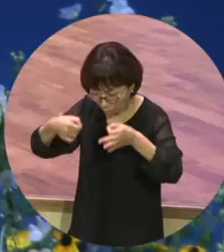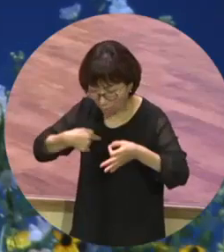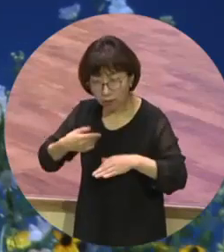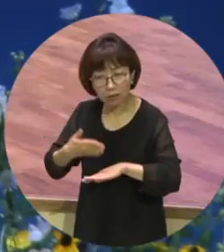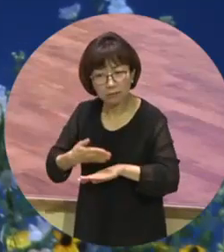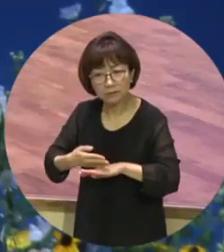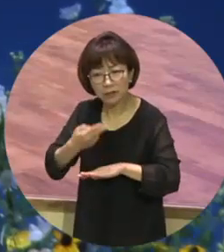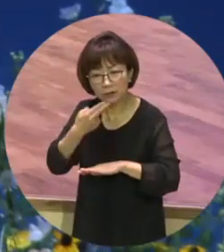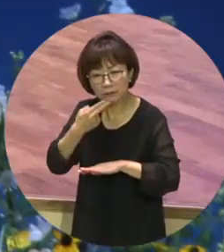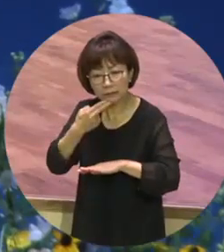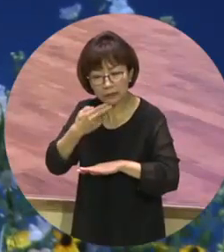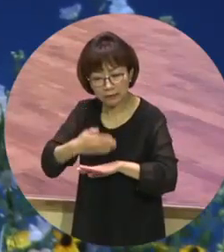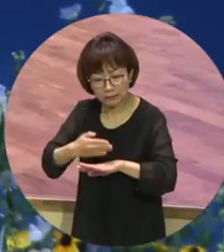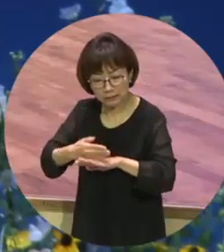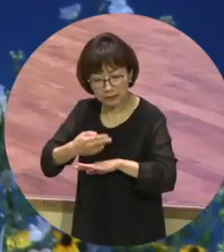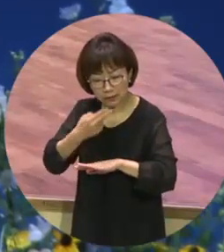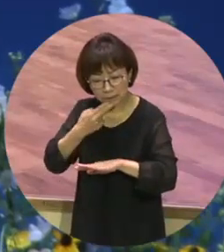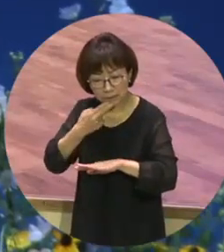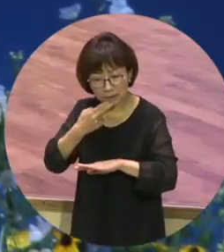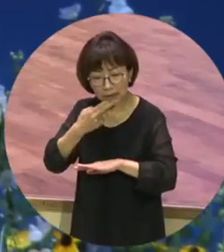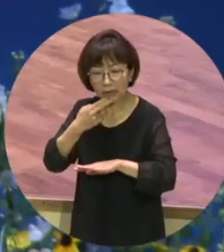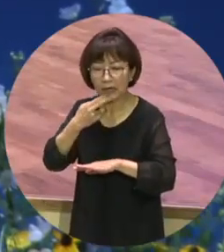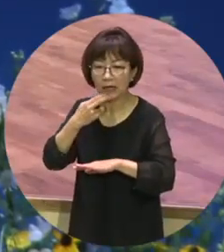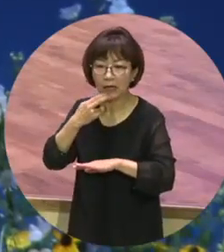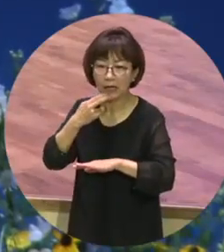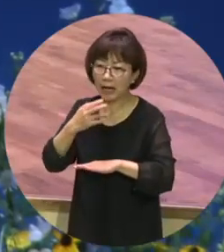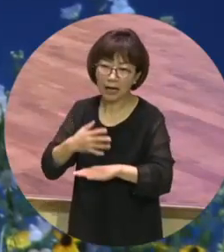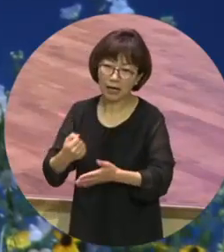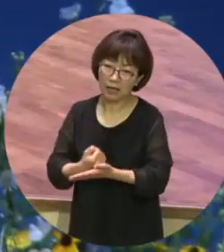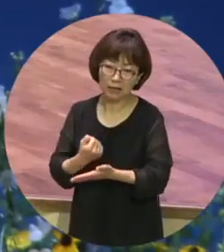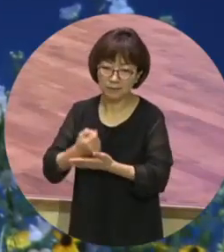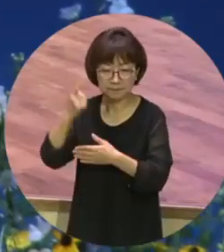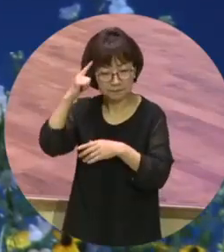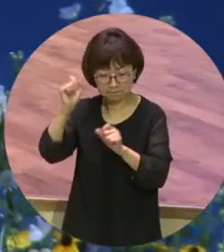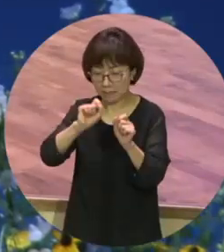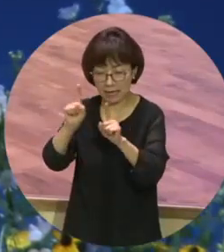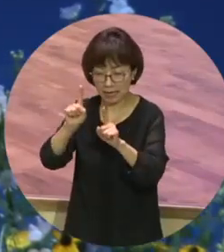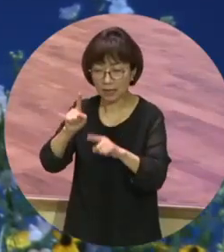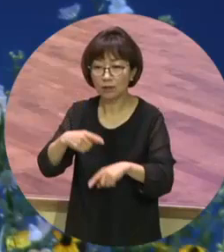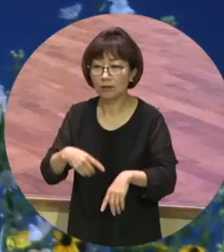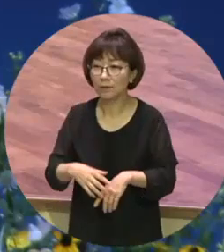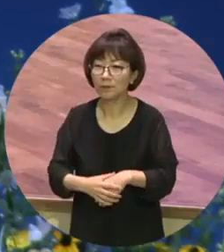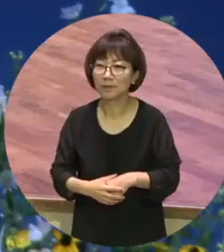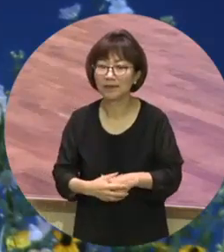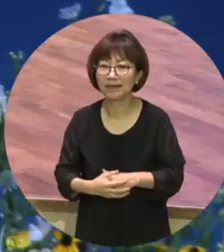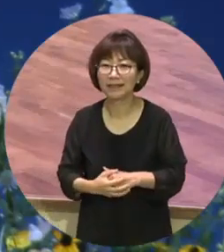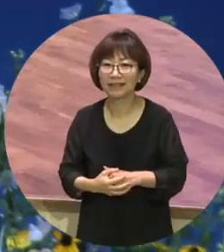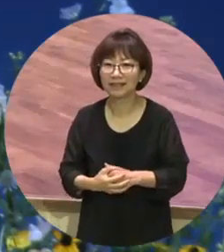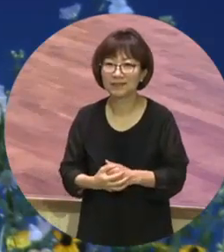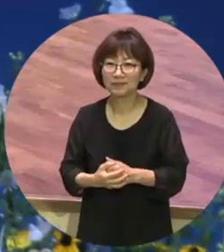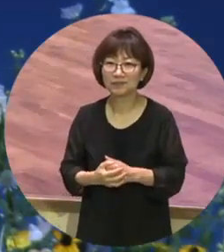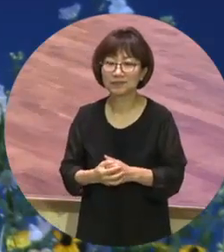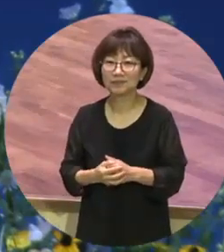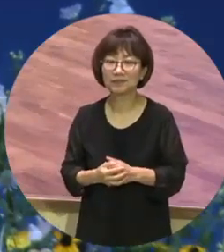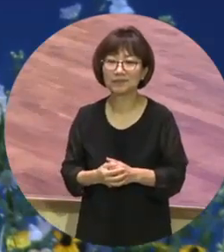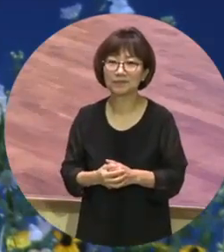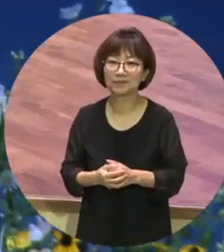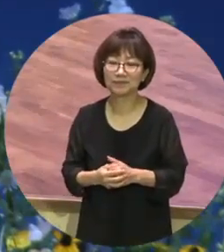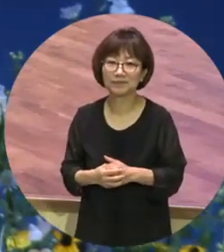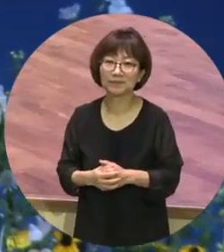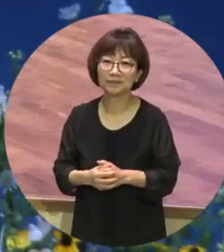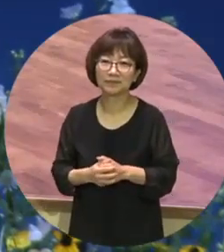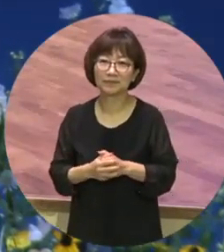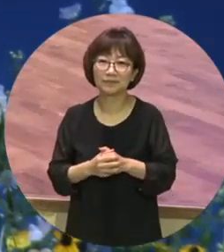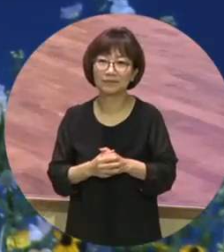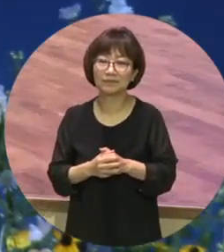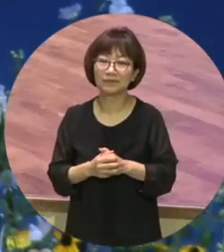감사가 없는 삶은 영적 적색경보요. 위험합니다. 감사하도록